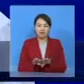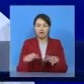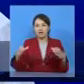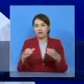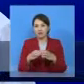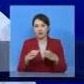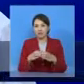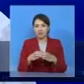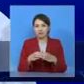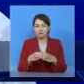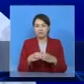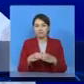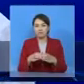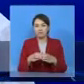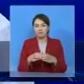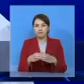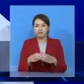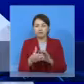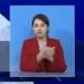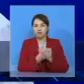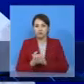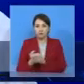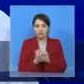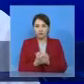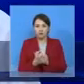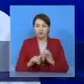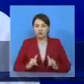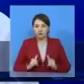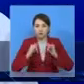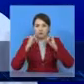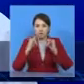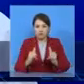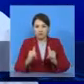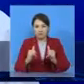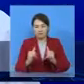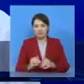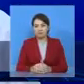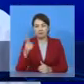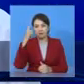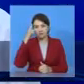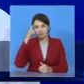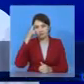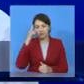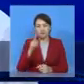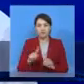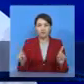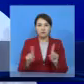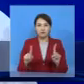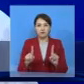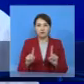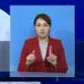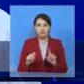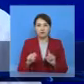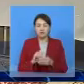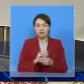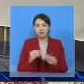акция, это жест дружбы, это жест уважения, это вот, я думаю, что стираются